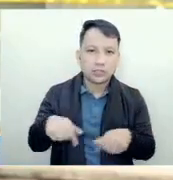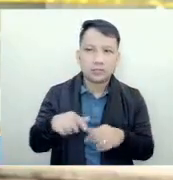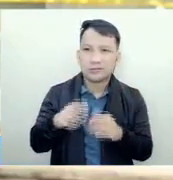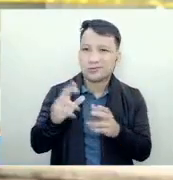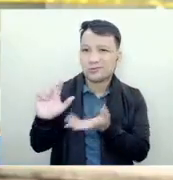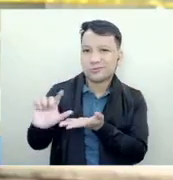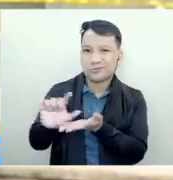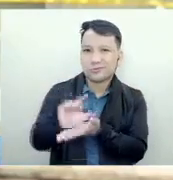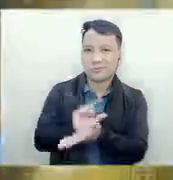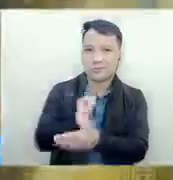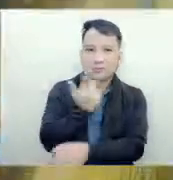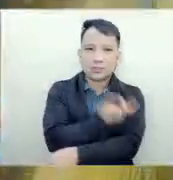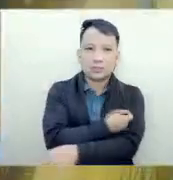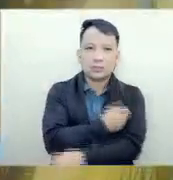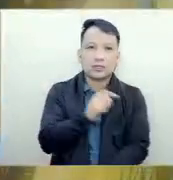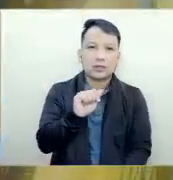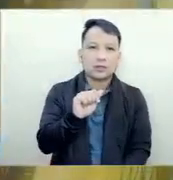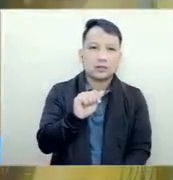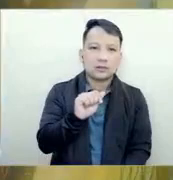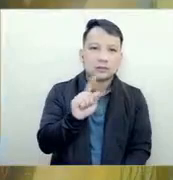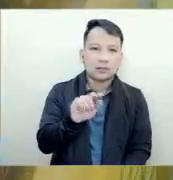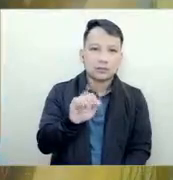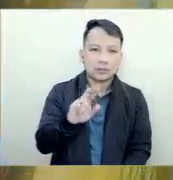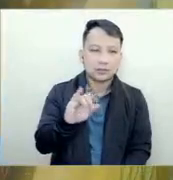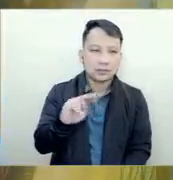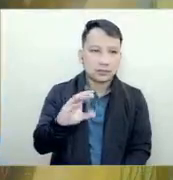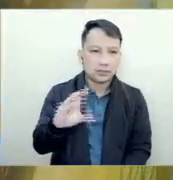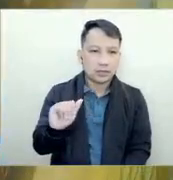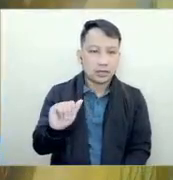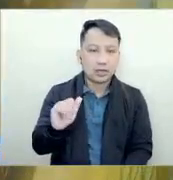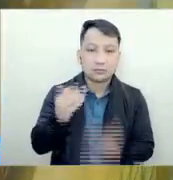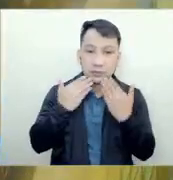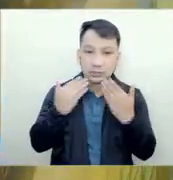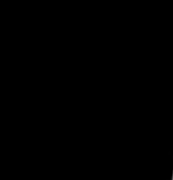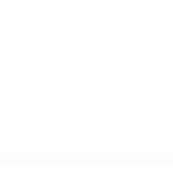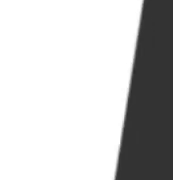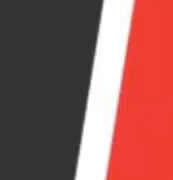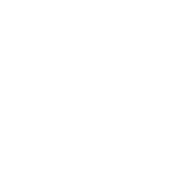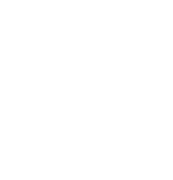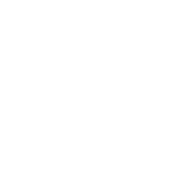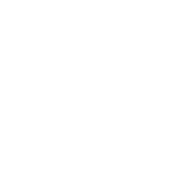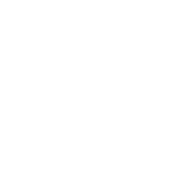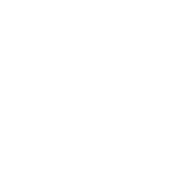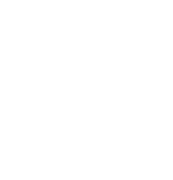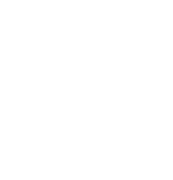doses. Paolo. All right, maraming salamat, Jenny Dongon, live mula sa Iloilo City.